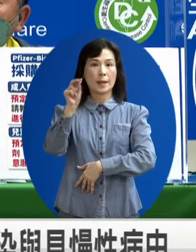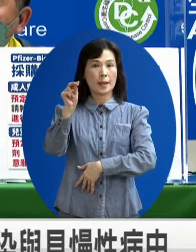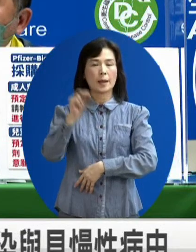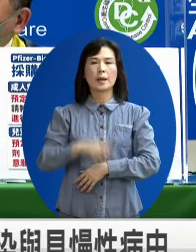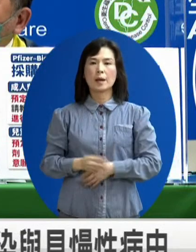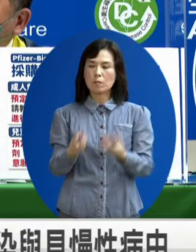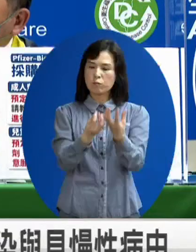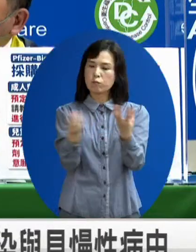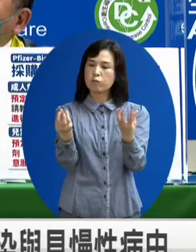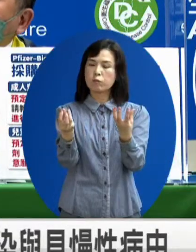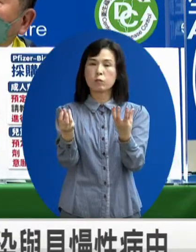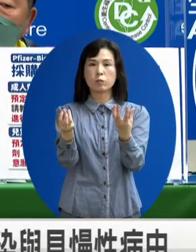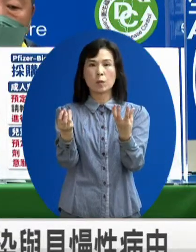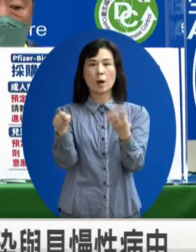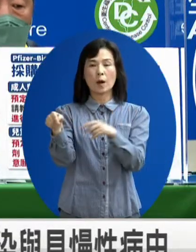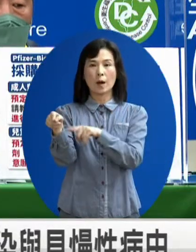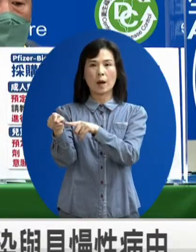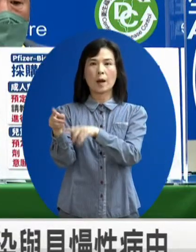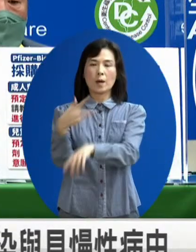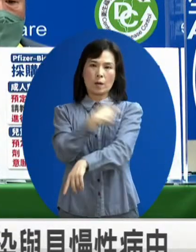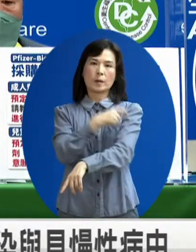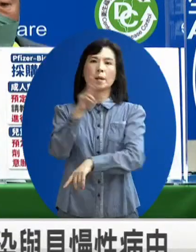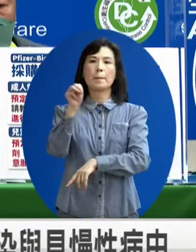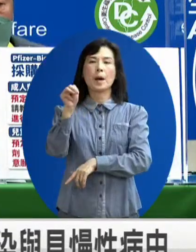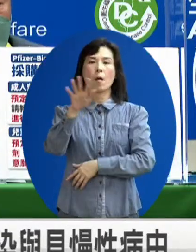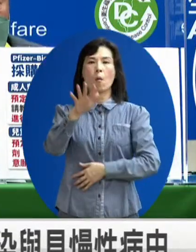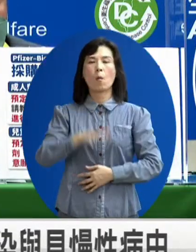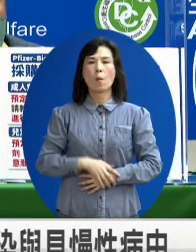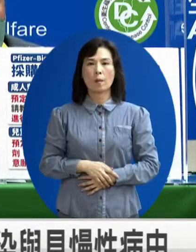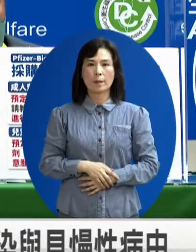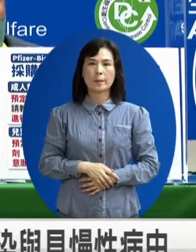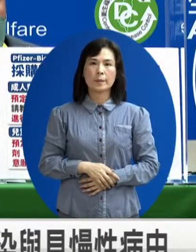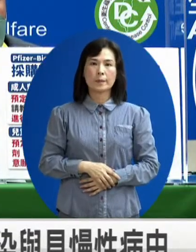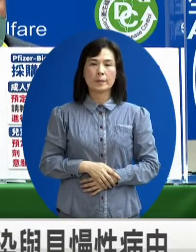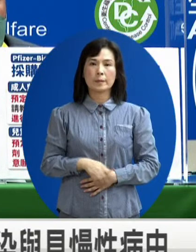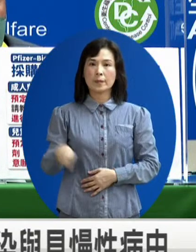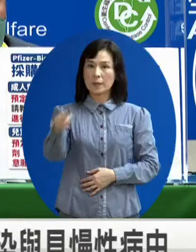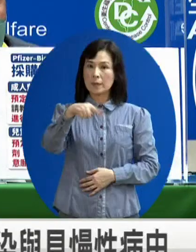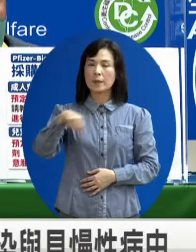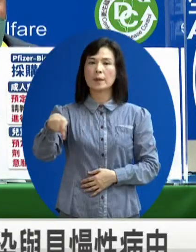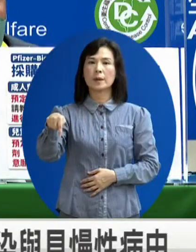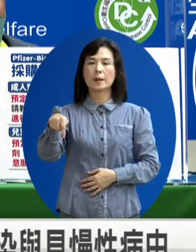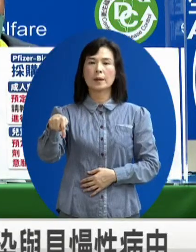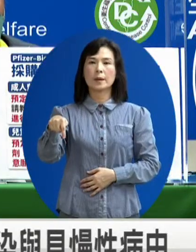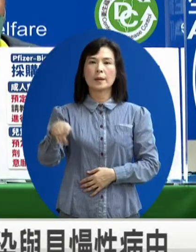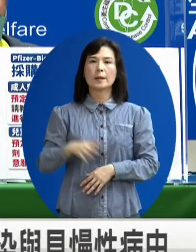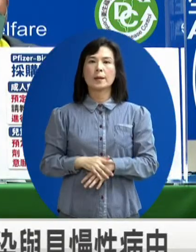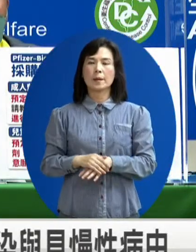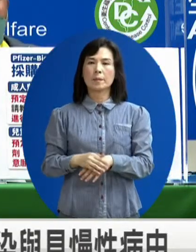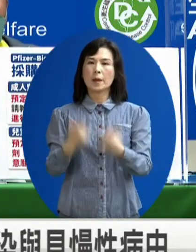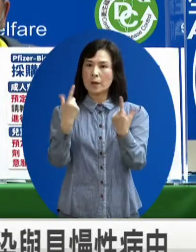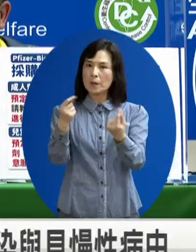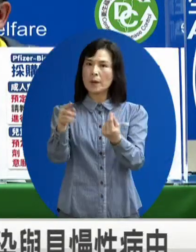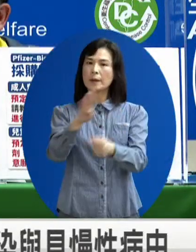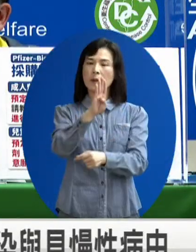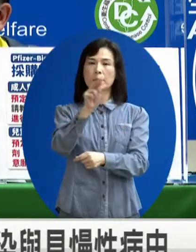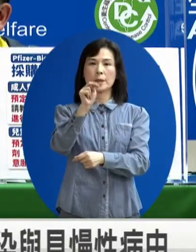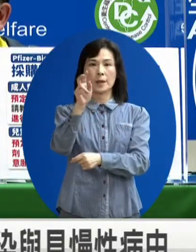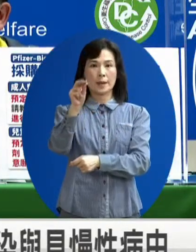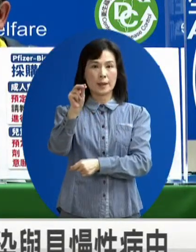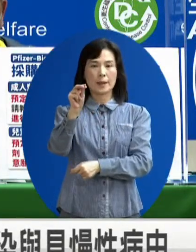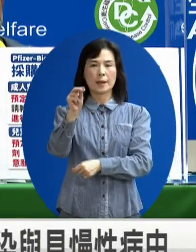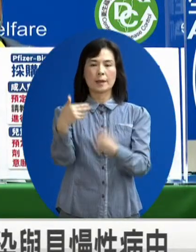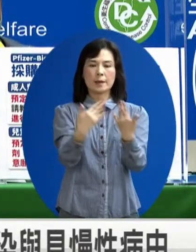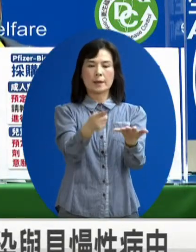来有一小部分的人也有打莫德纳。那但基本上这一批的，当然就给原来打 BNT 的青少